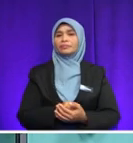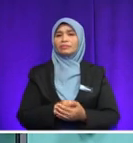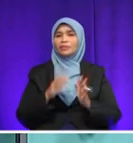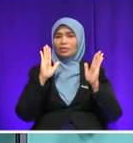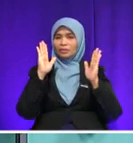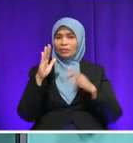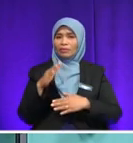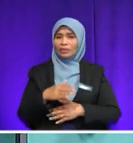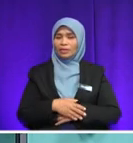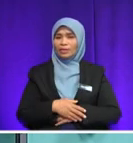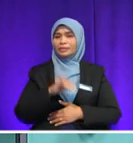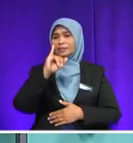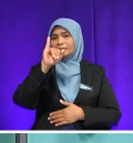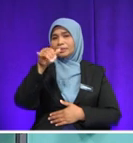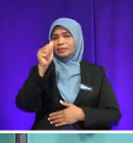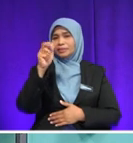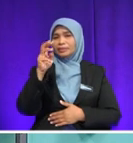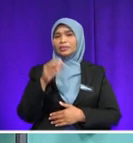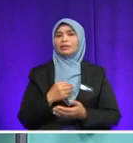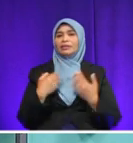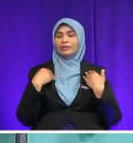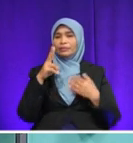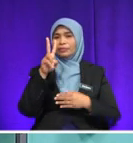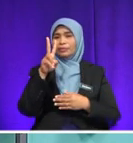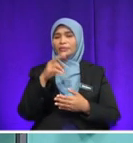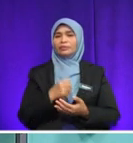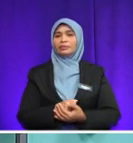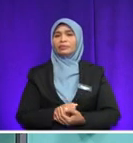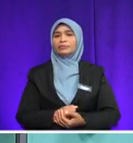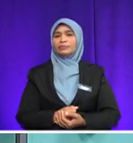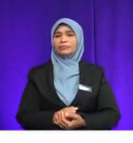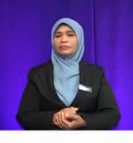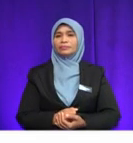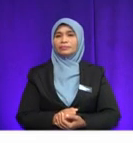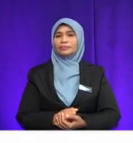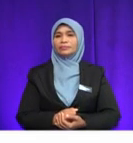terbagi kepada dua bagian yaitu boleh